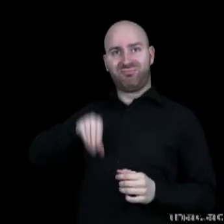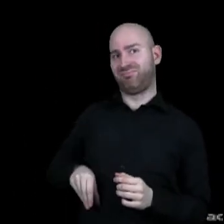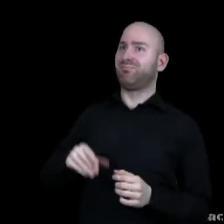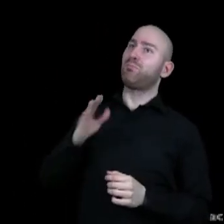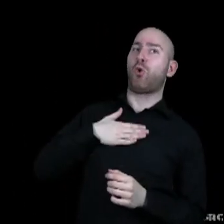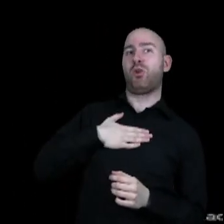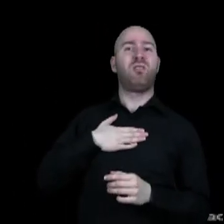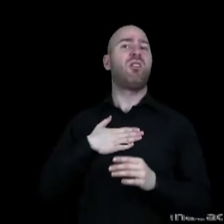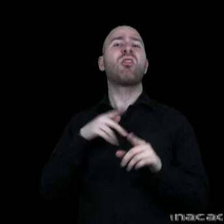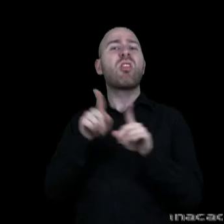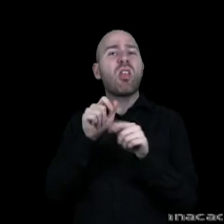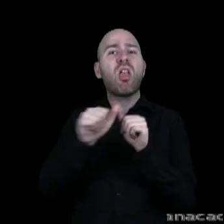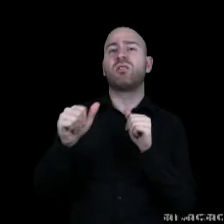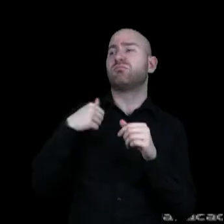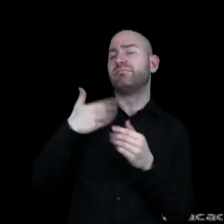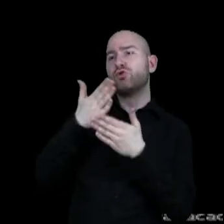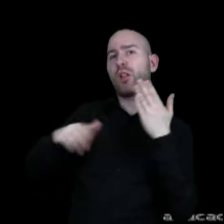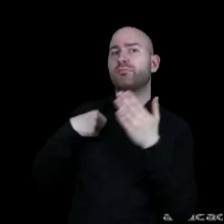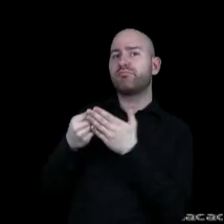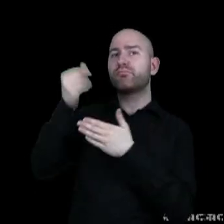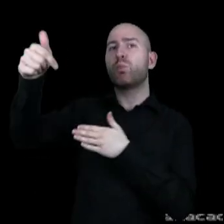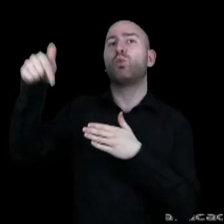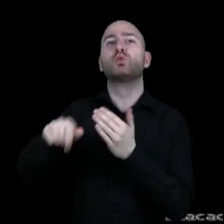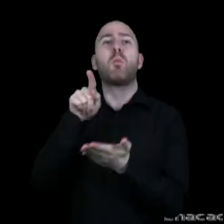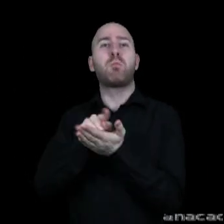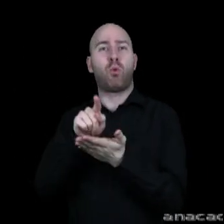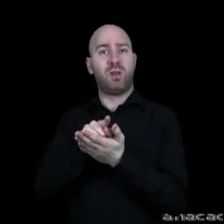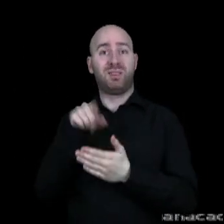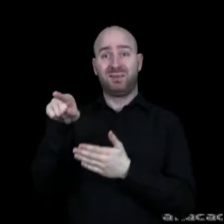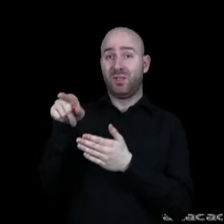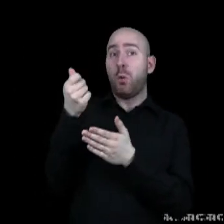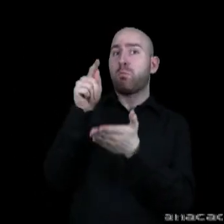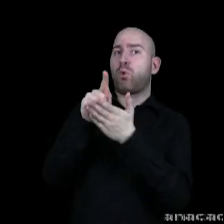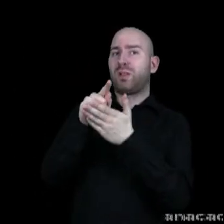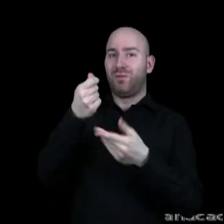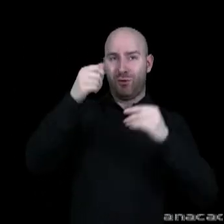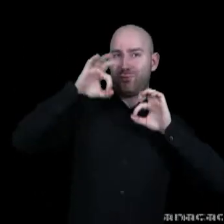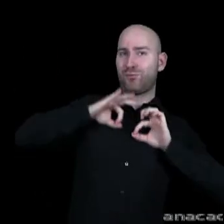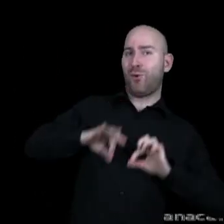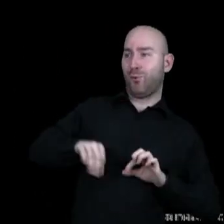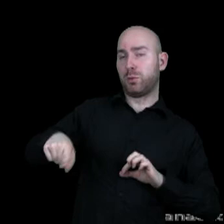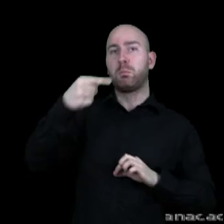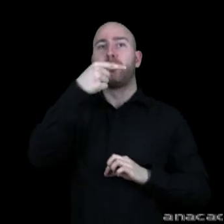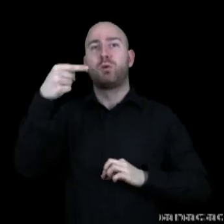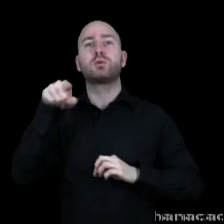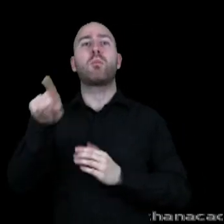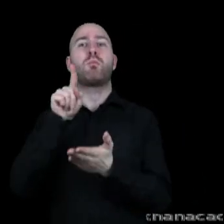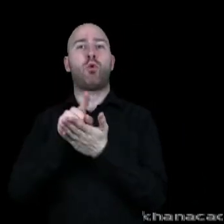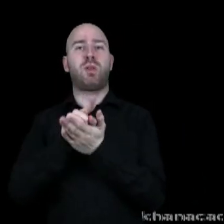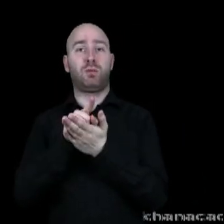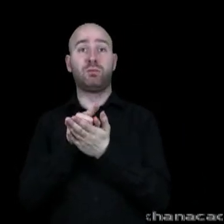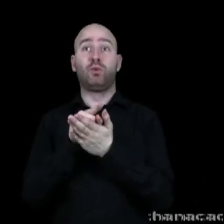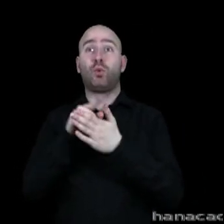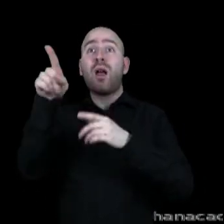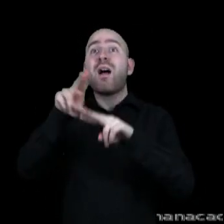do kieszeni czy na konto oszczędnościowe. Spora część jest odprowadzana na poczet podatków. Kwota, która zostanie po